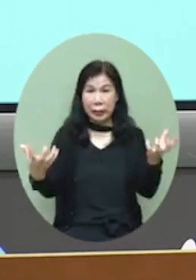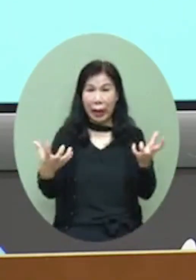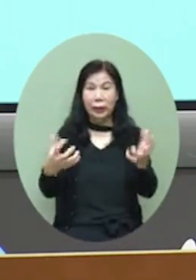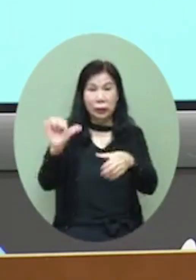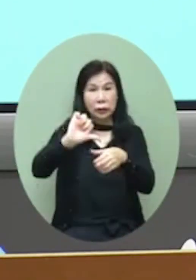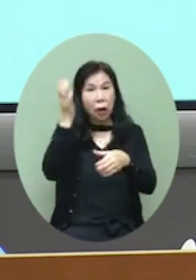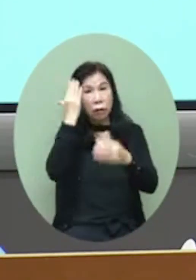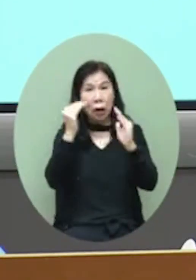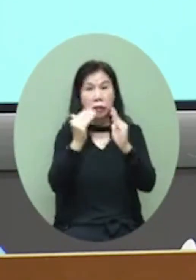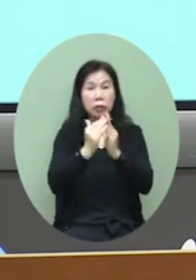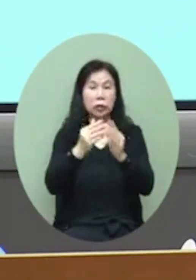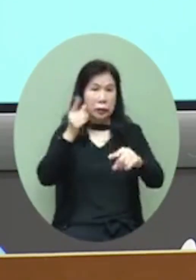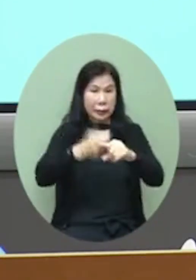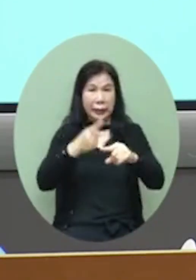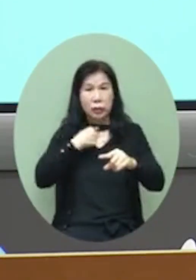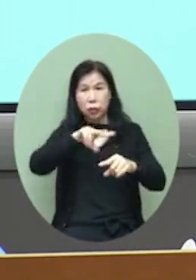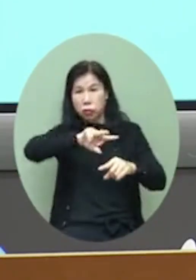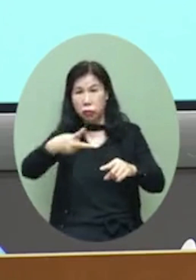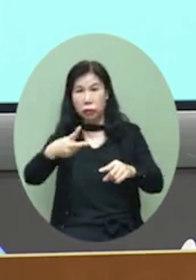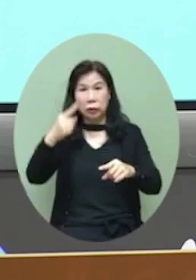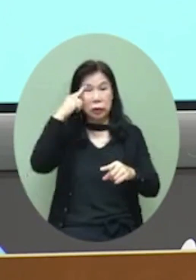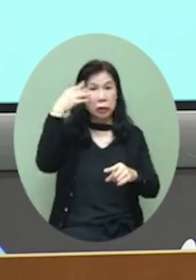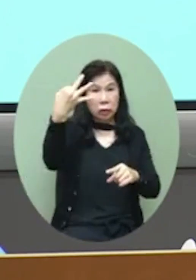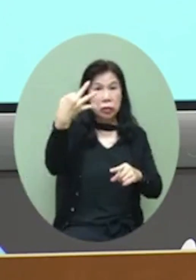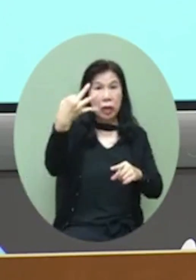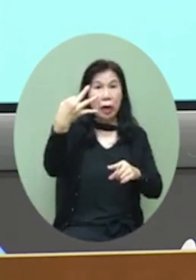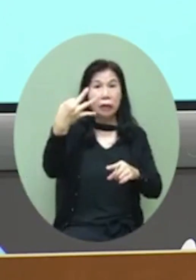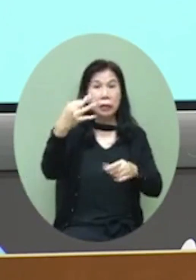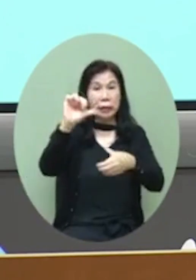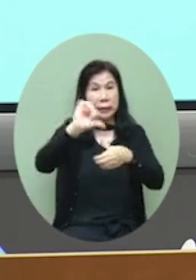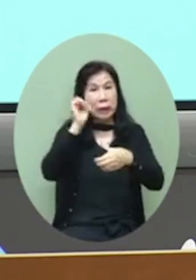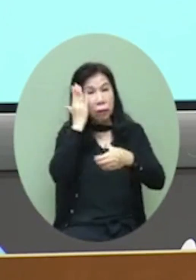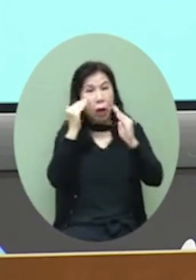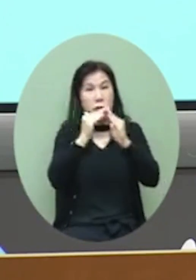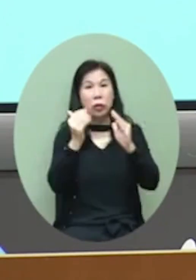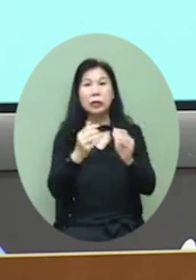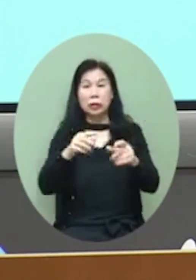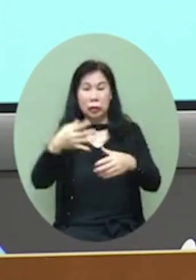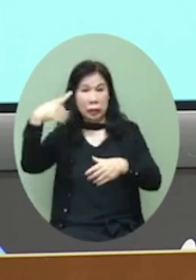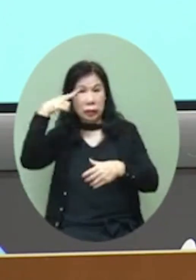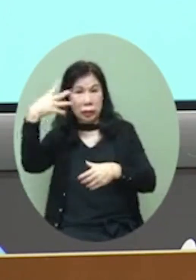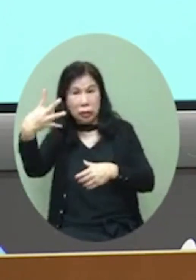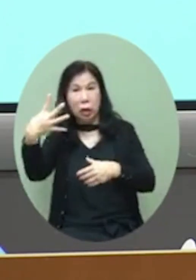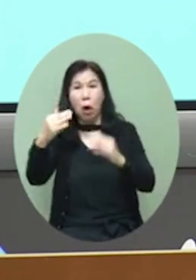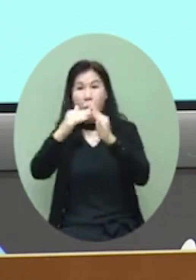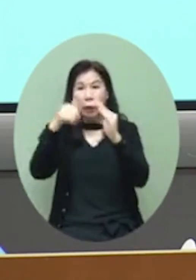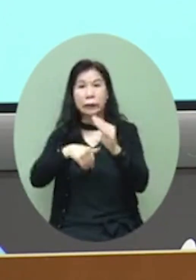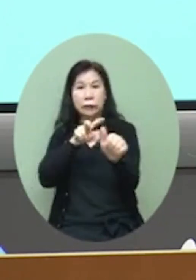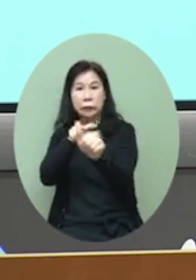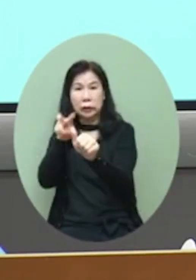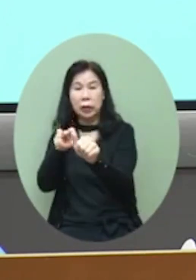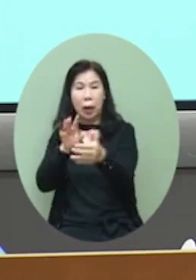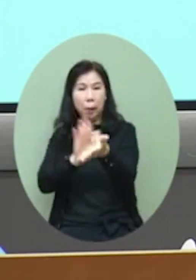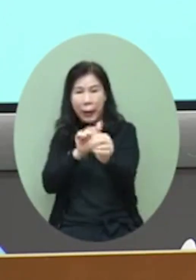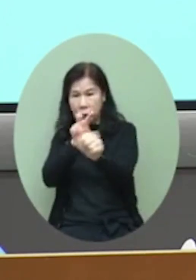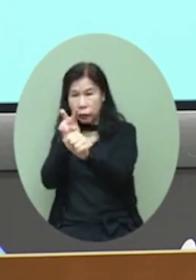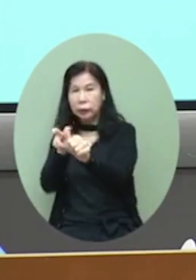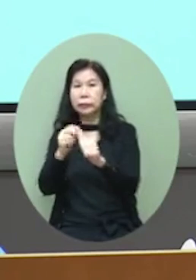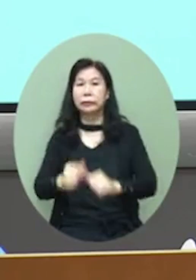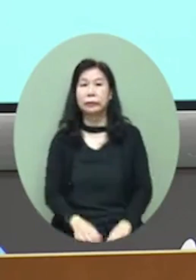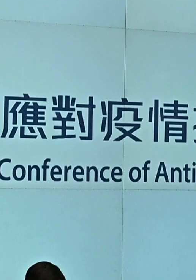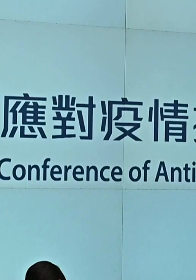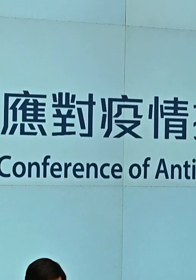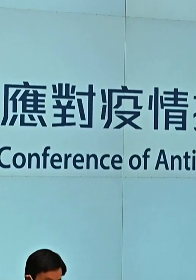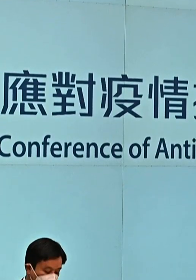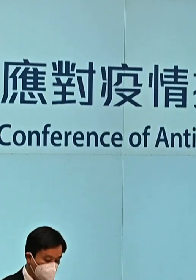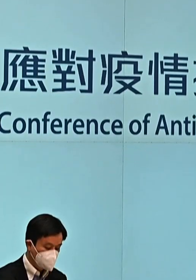离将会改为3天检疫酒店，同埋4天家居医学监察。 新安